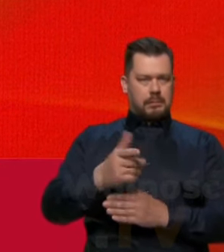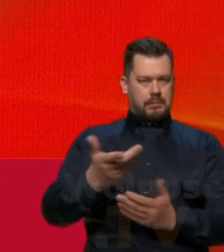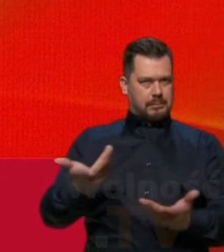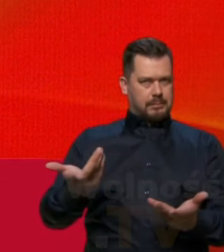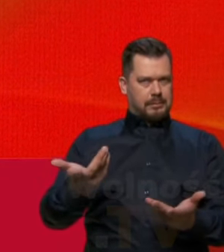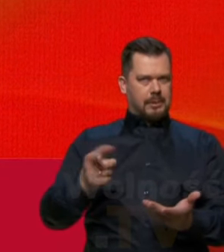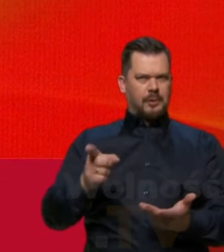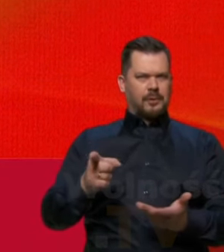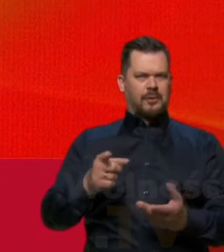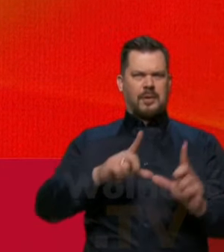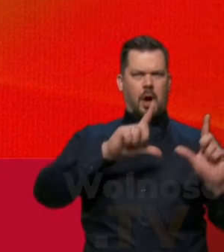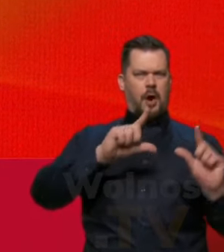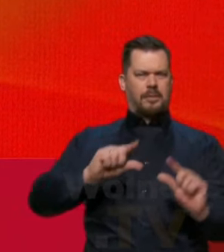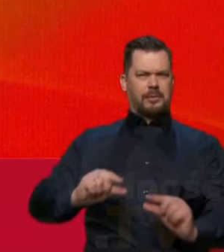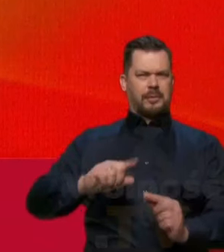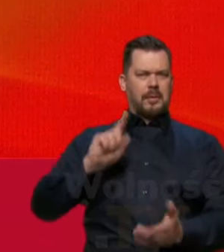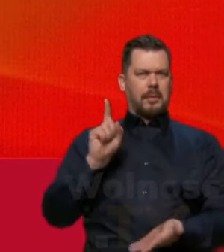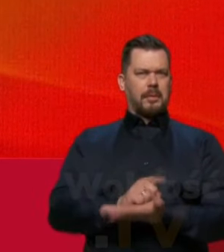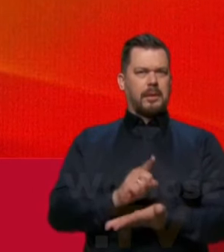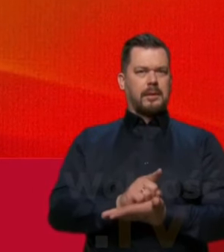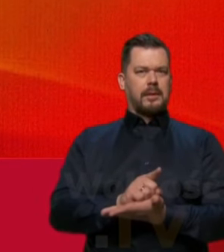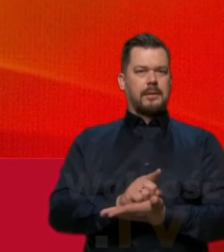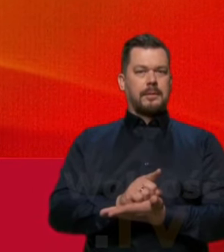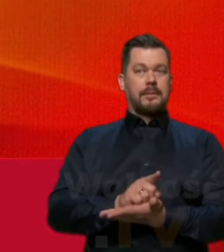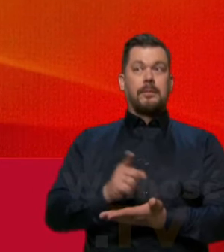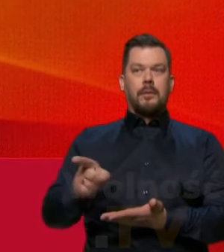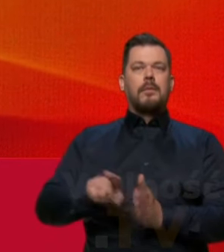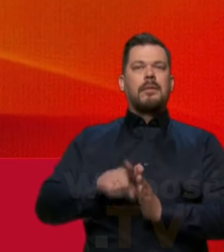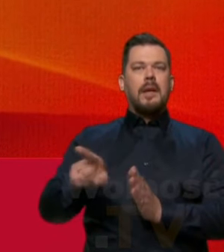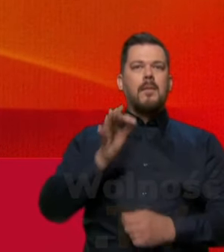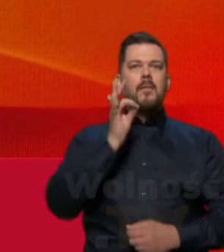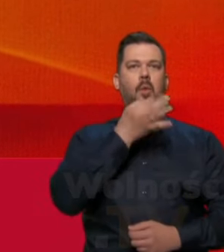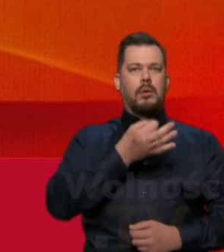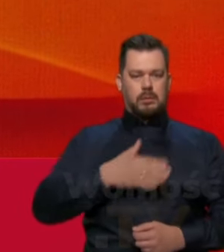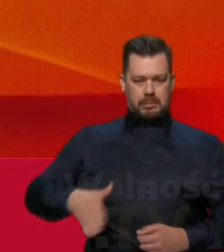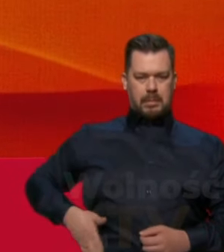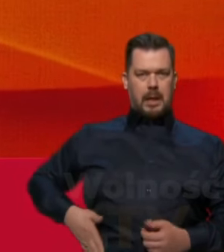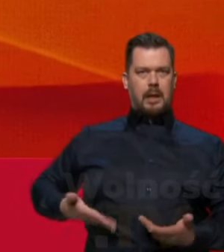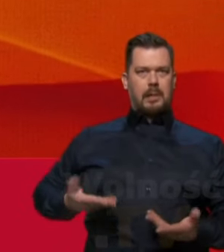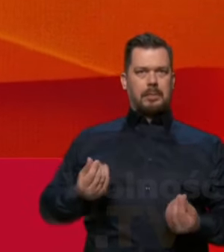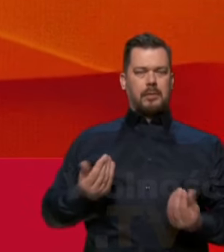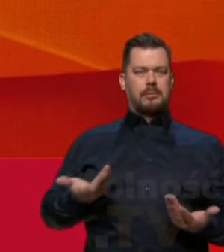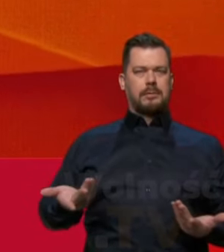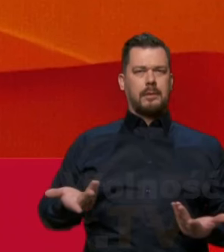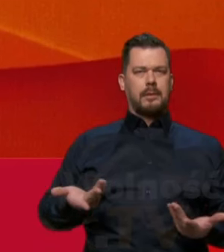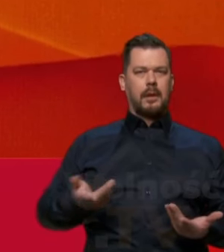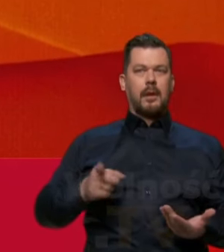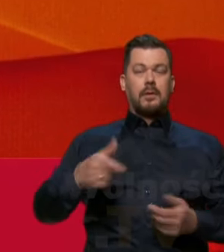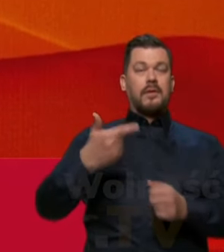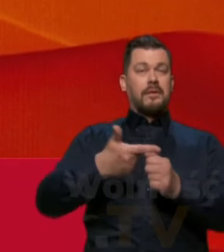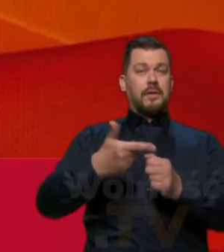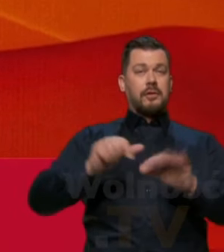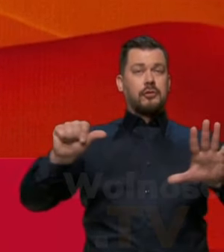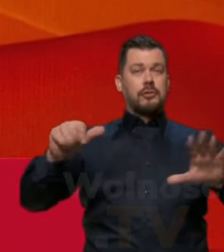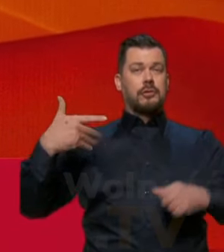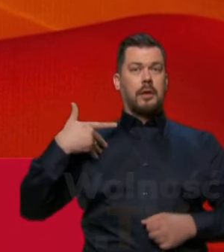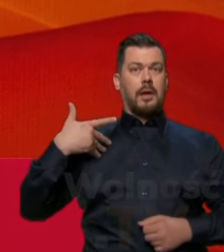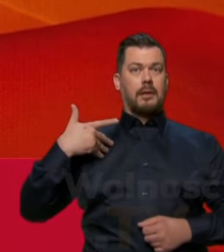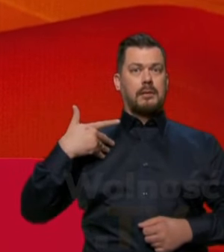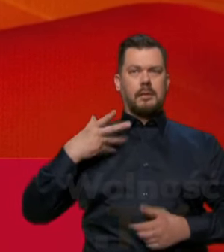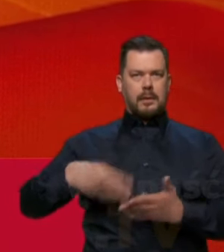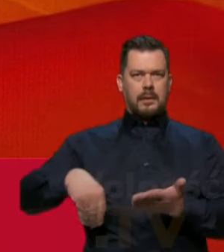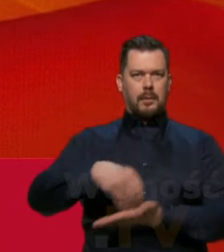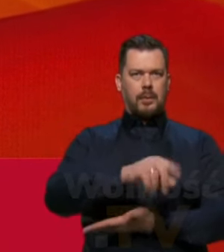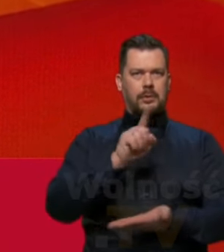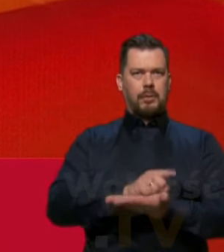podatków, a mnie są bliskie obniżki podatków, zostały w kieszeniach młodych ludzi, którzy mieszkają w Warszawie. Do 26 roku życia nie